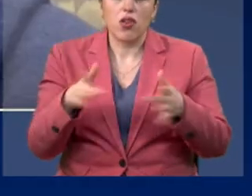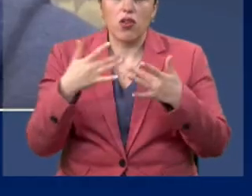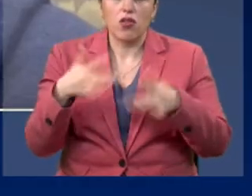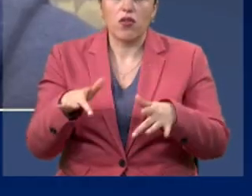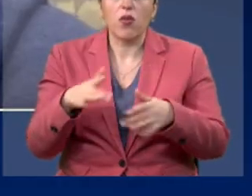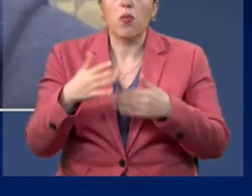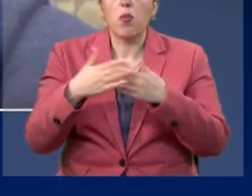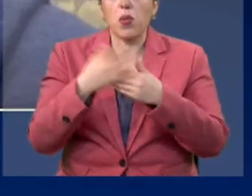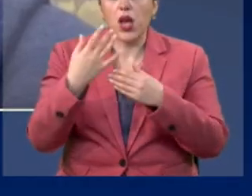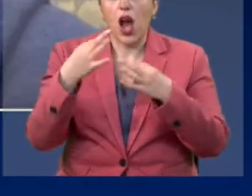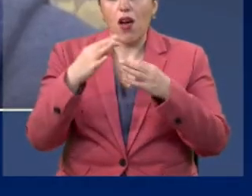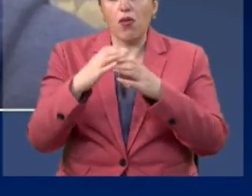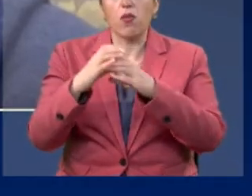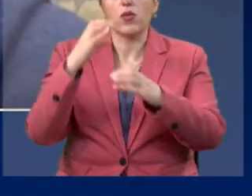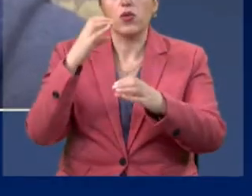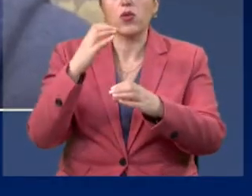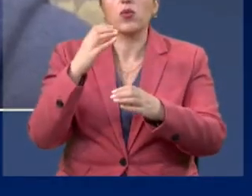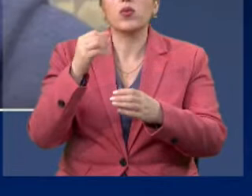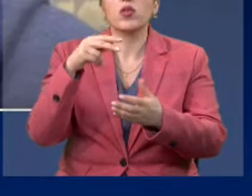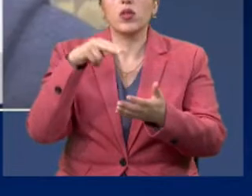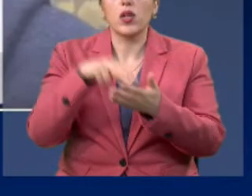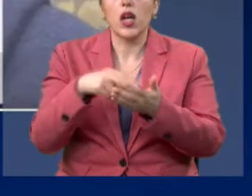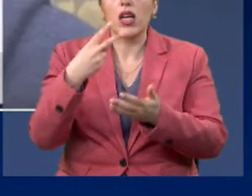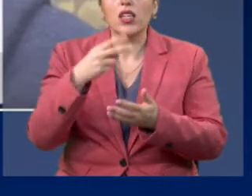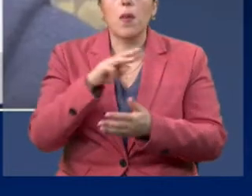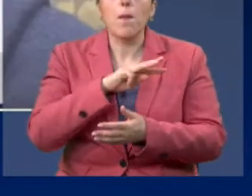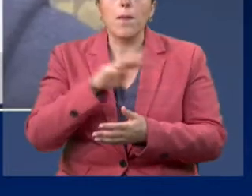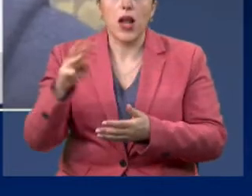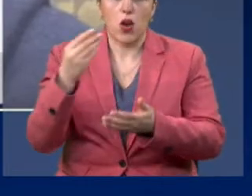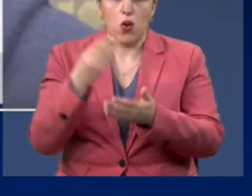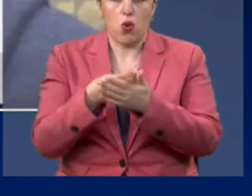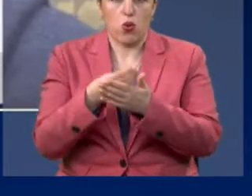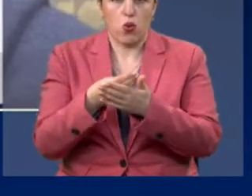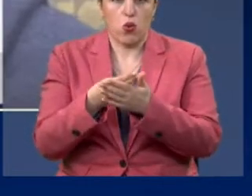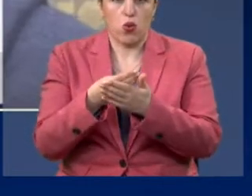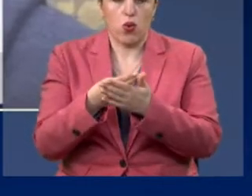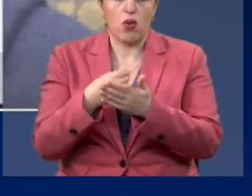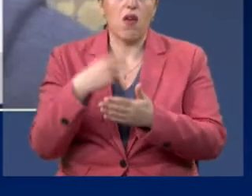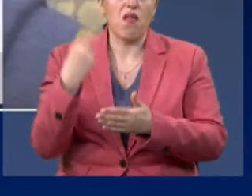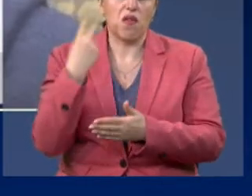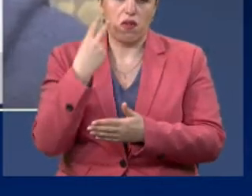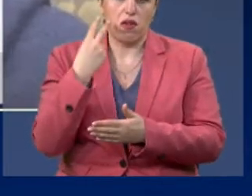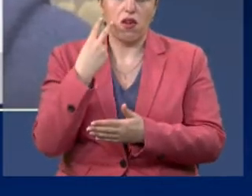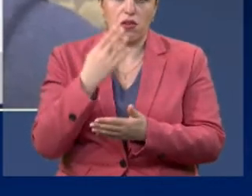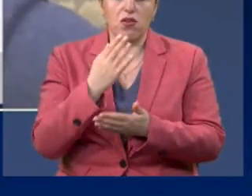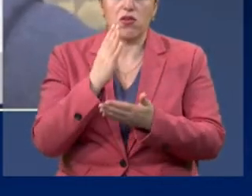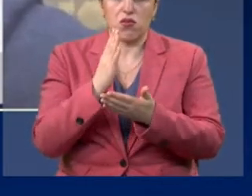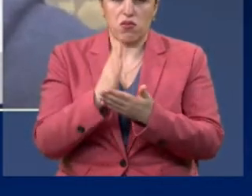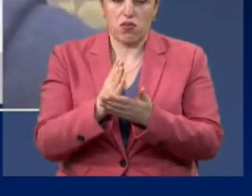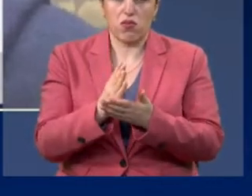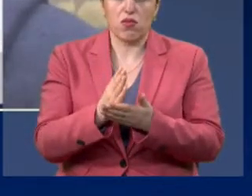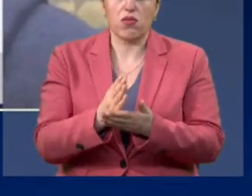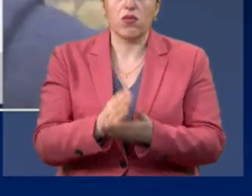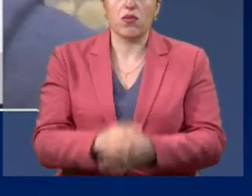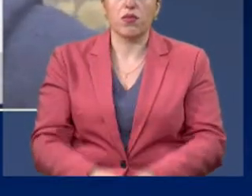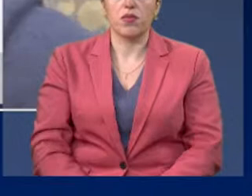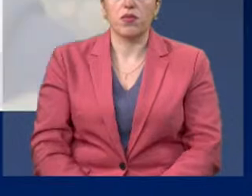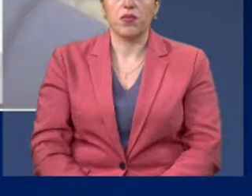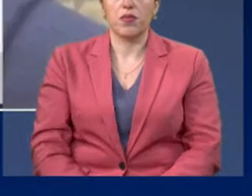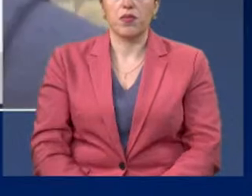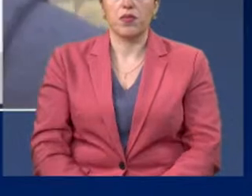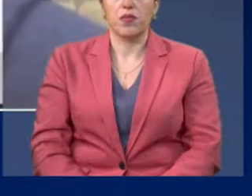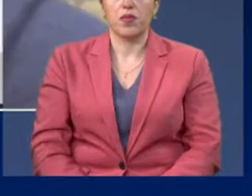մեքենան մոտավորապես մոտ մի 20 միլիոն դրամի չափով իմ կարծիքով վնասալ լինելու, որ բերը